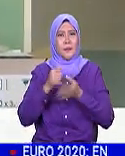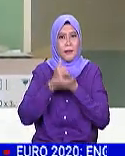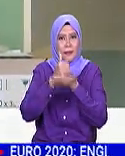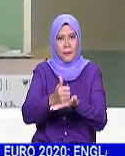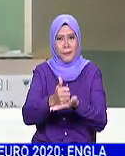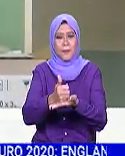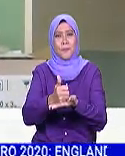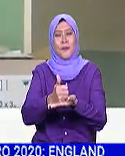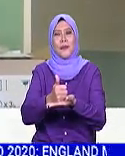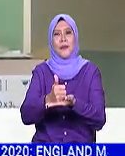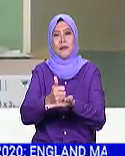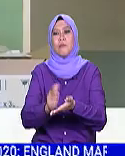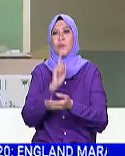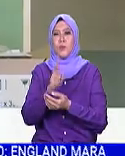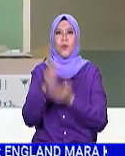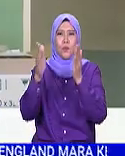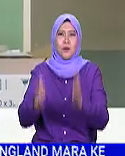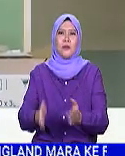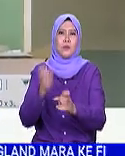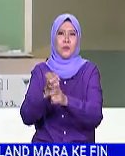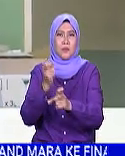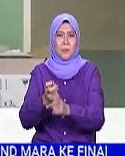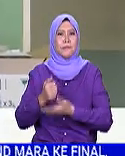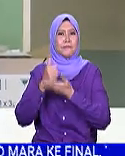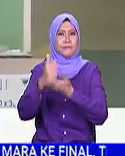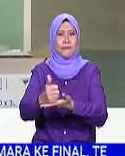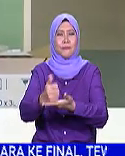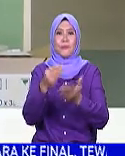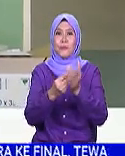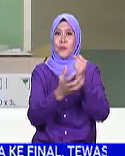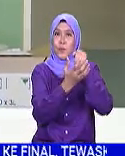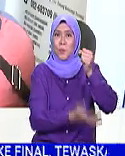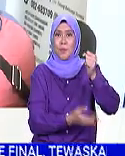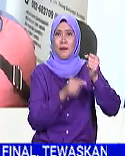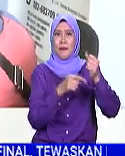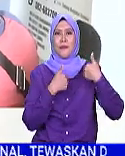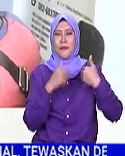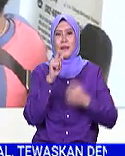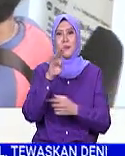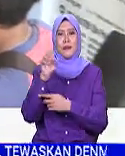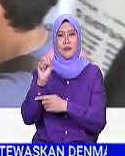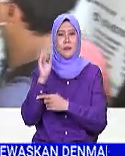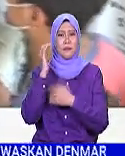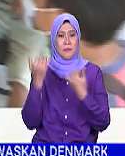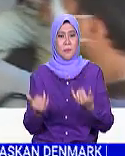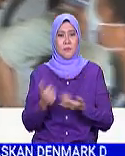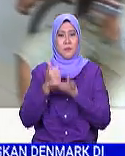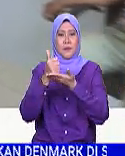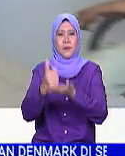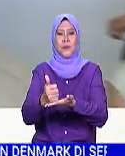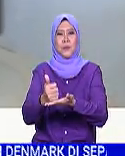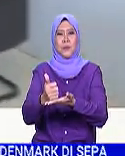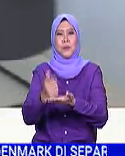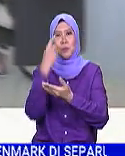tahu bahwa Michael orang yang memerlukan tambahnya dana-dana yang ada pada TBS buat masa ini bagi membantu